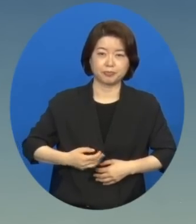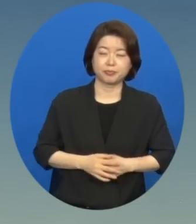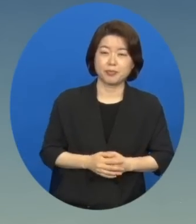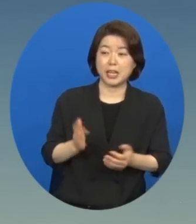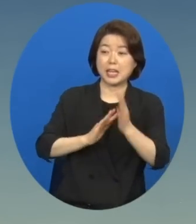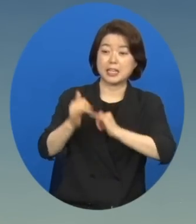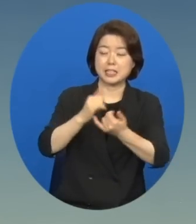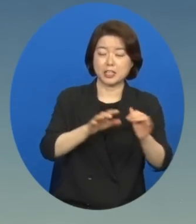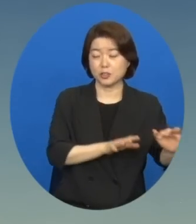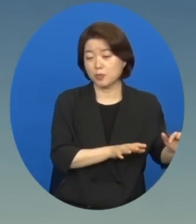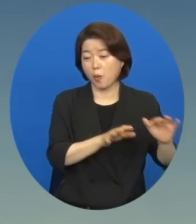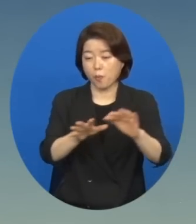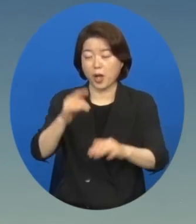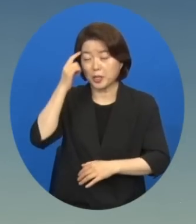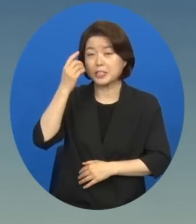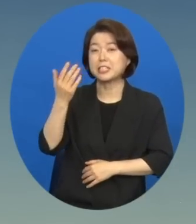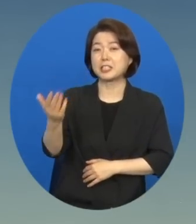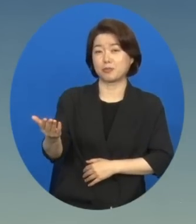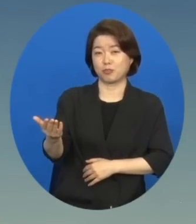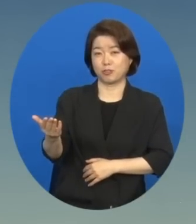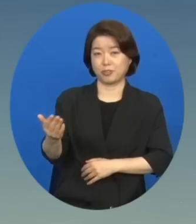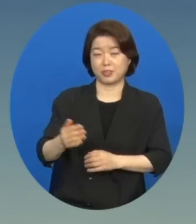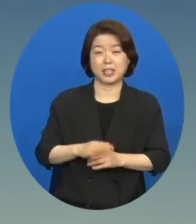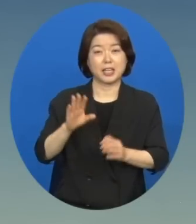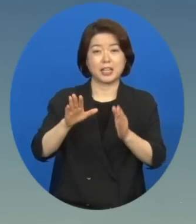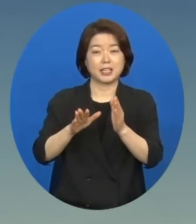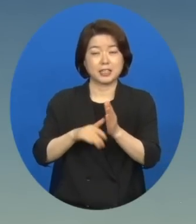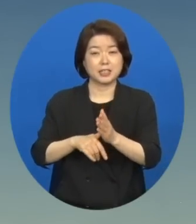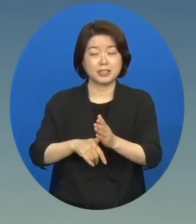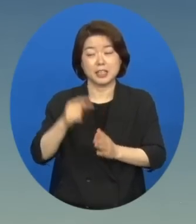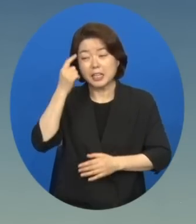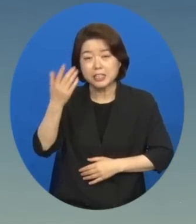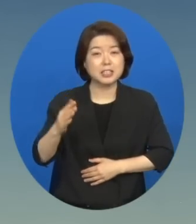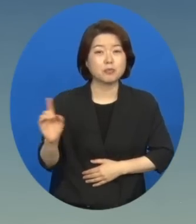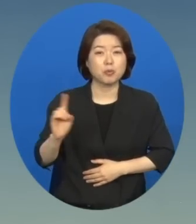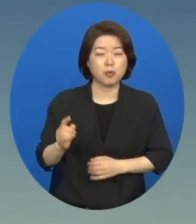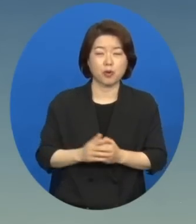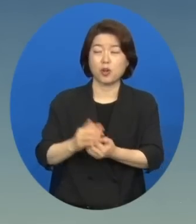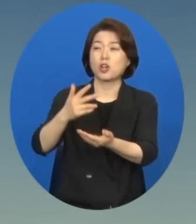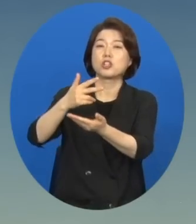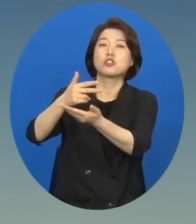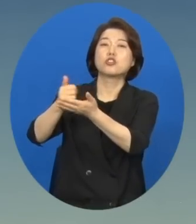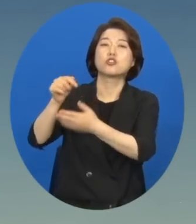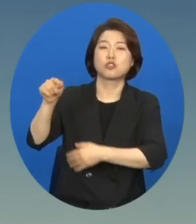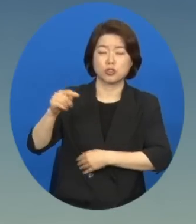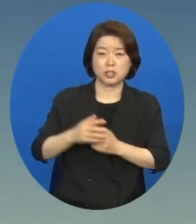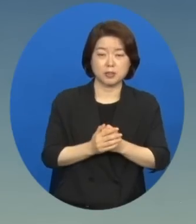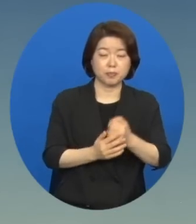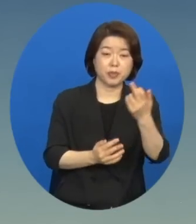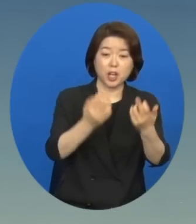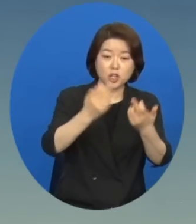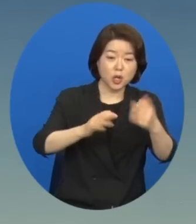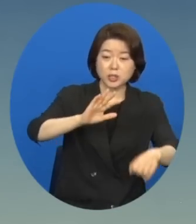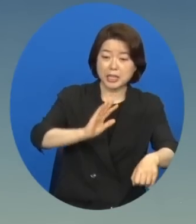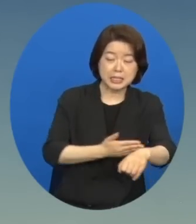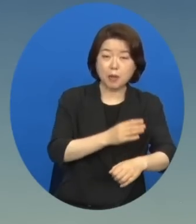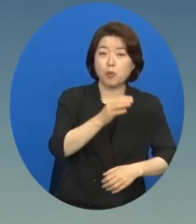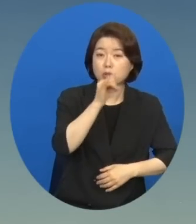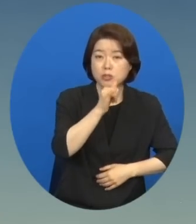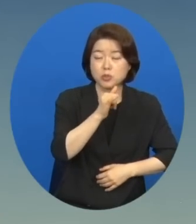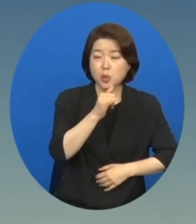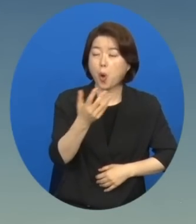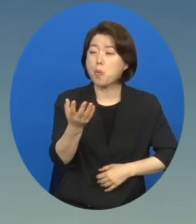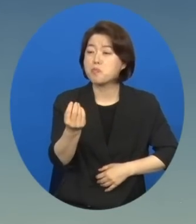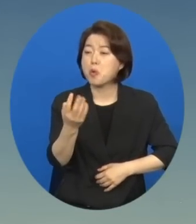예수님께 나와 질문을 하나 하지요. 그때 뭐라고 질문하냐면, 주님, 형제가 잘못한 것이 있으면